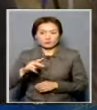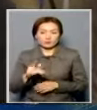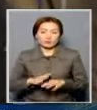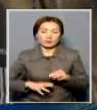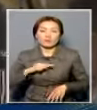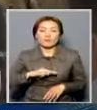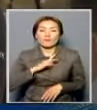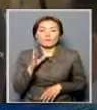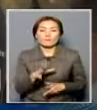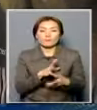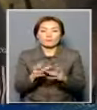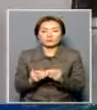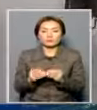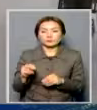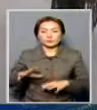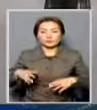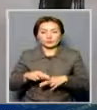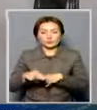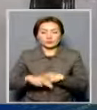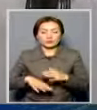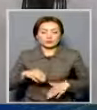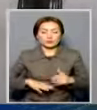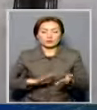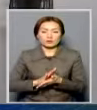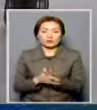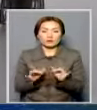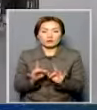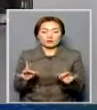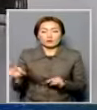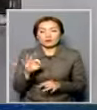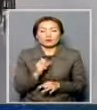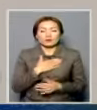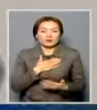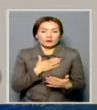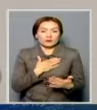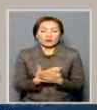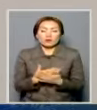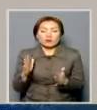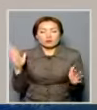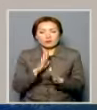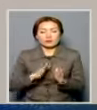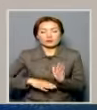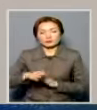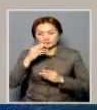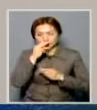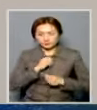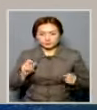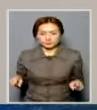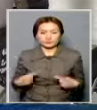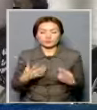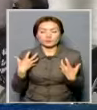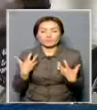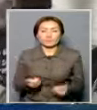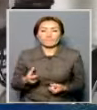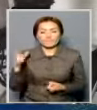специалистами в качестве инструкторов по словам организаторов физическая активность на природе положительно влияет не только на здоровье